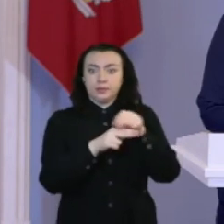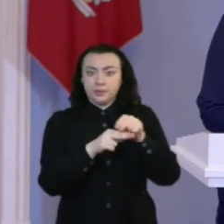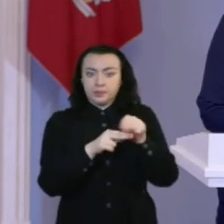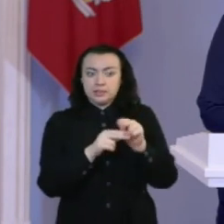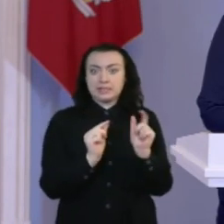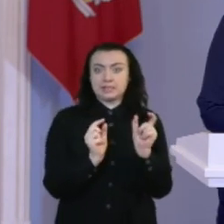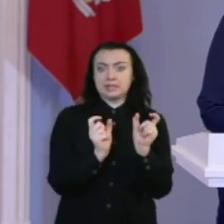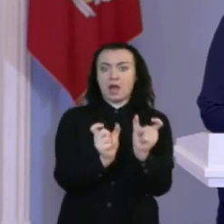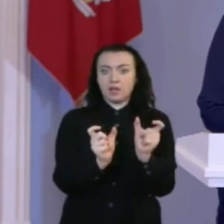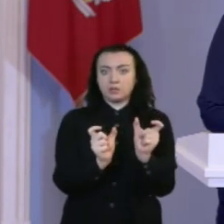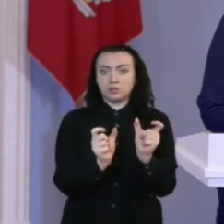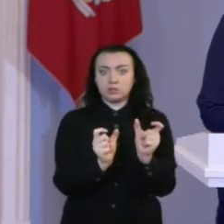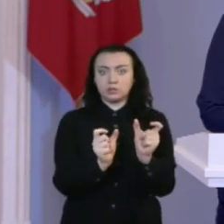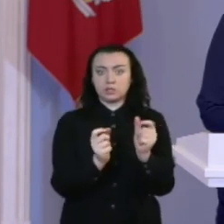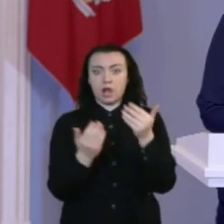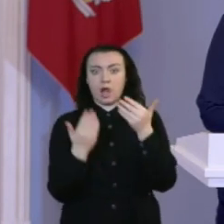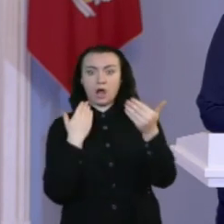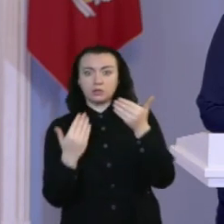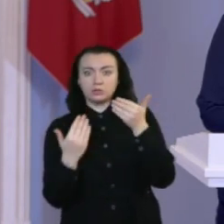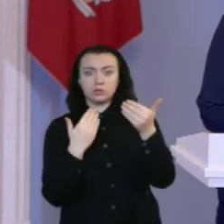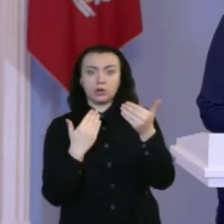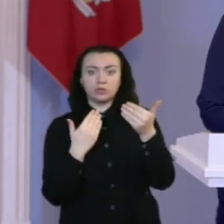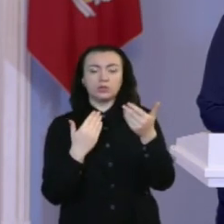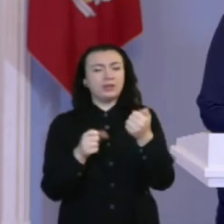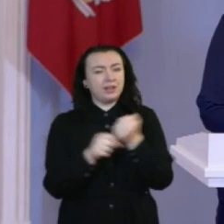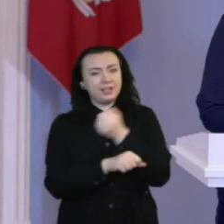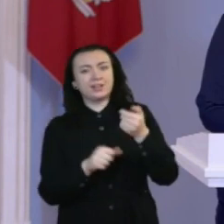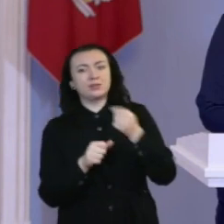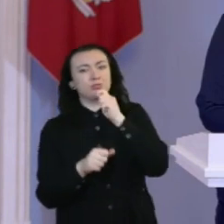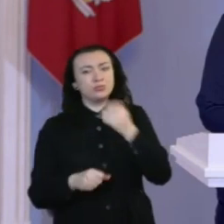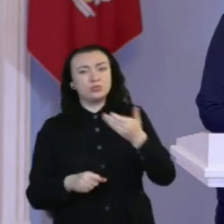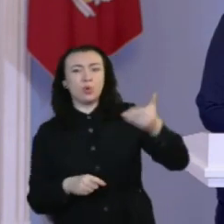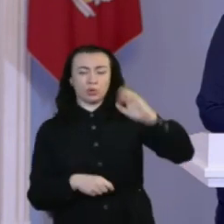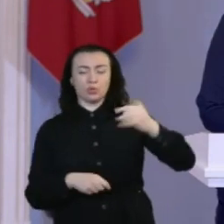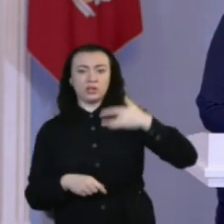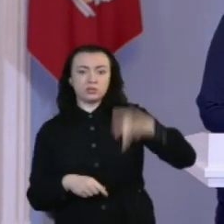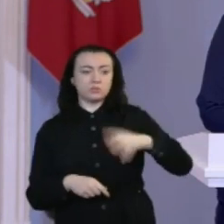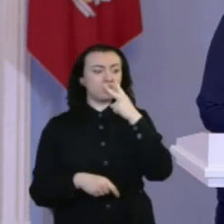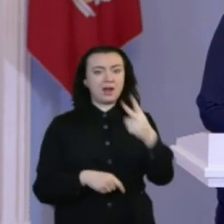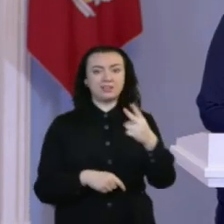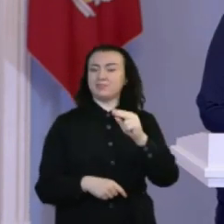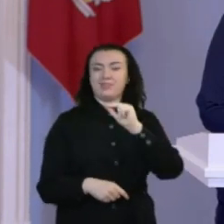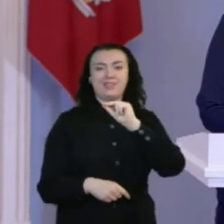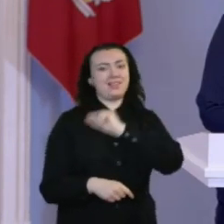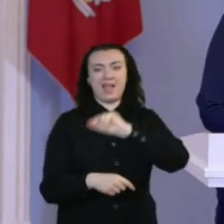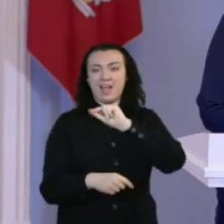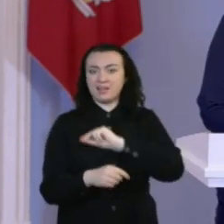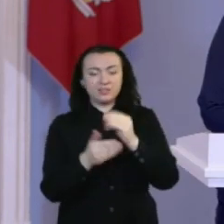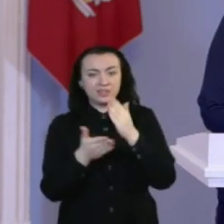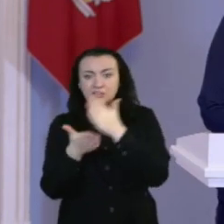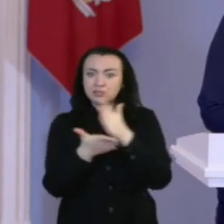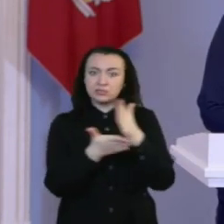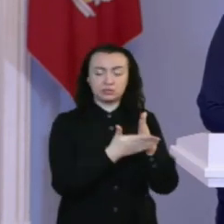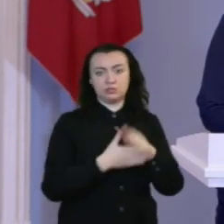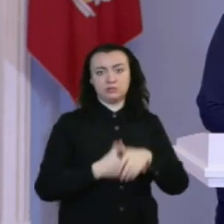tampa tokios beveik bedantės, tokių sankcijų nepakanka, nes mes matome, kad jos neveikia kaip užkardimo ir kaip